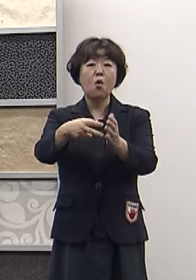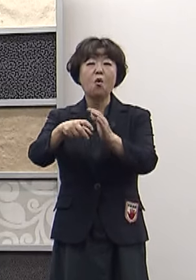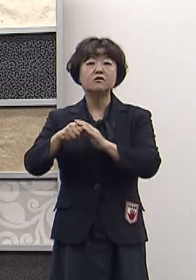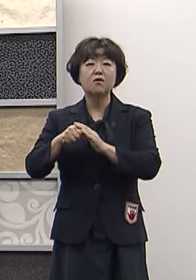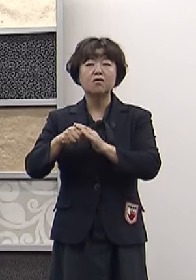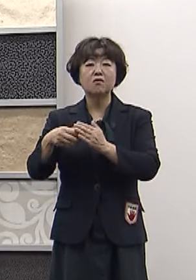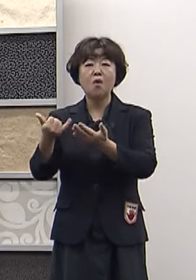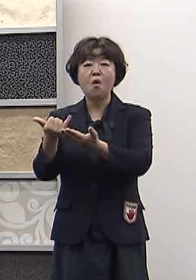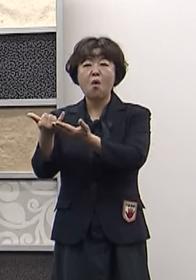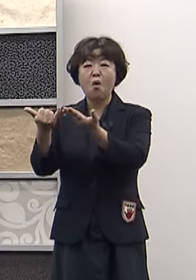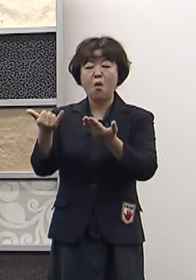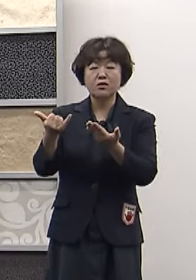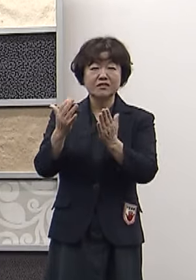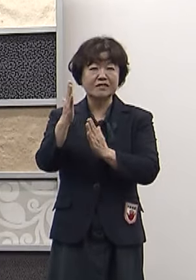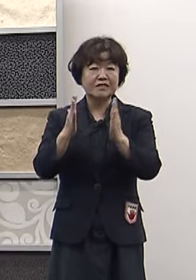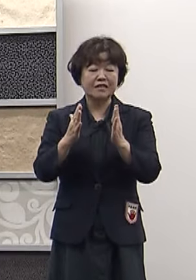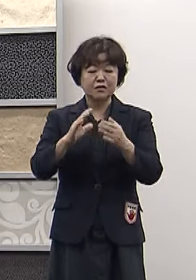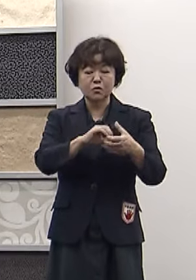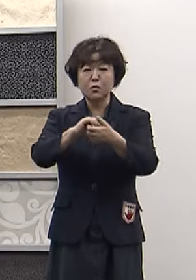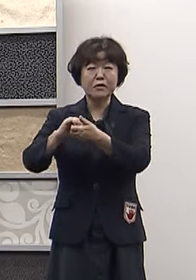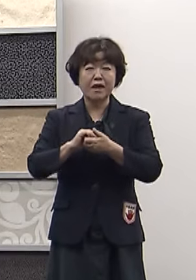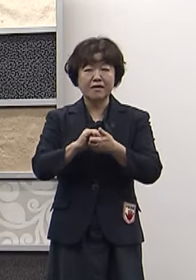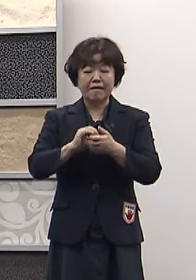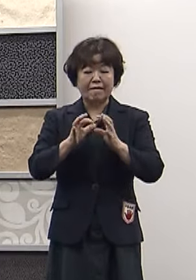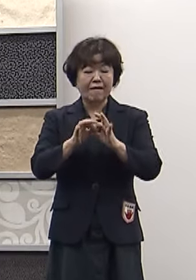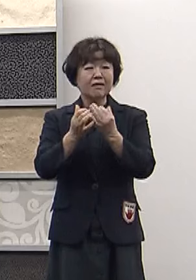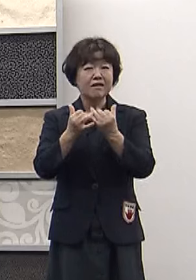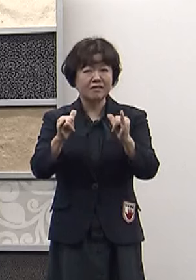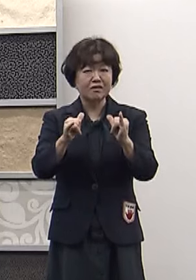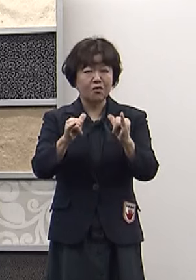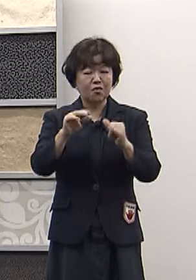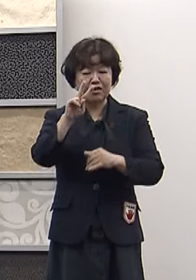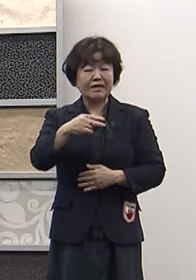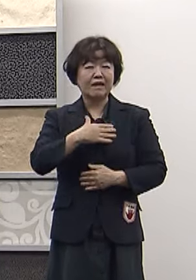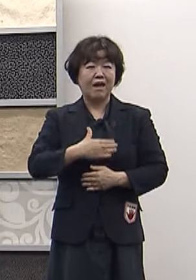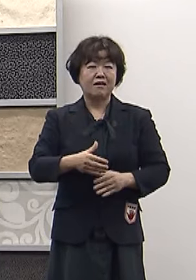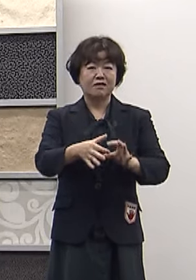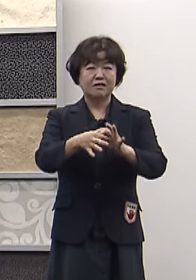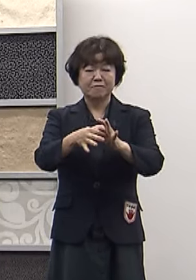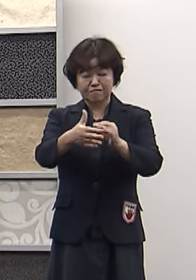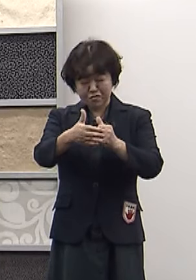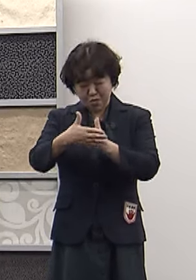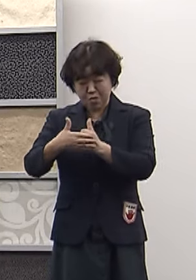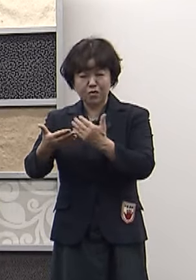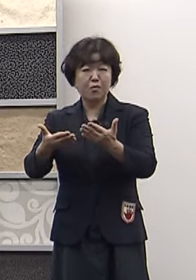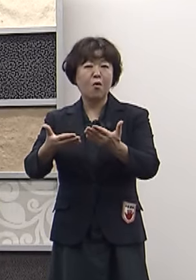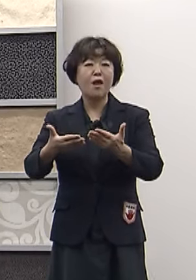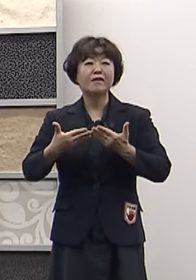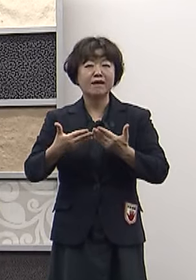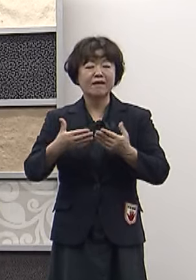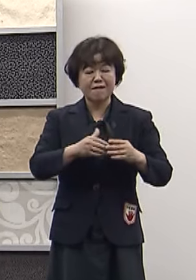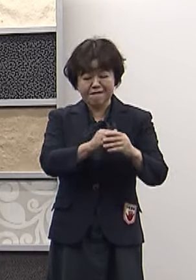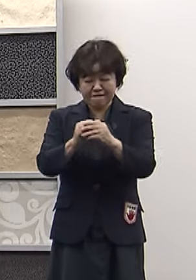合など関係者の皆様のご理解とそしてご協力をいただきながら、 しっかりと連帯をして取り組んでまいりたいと